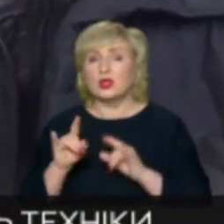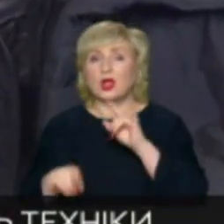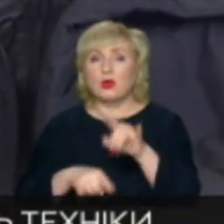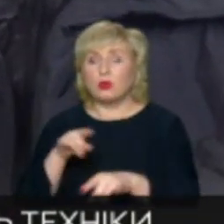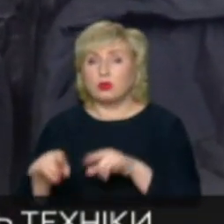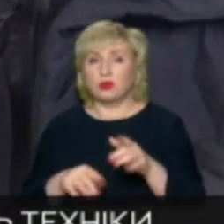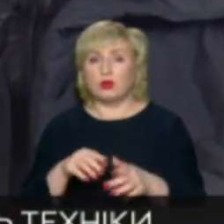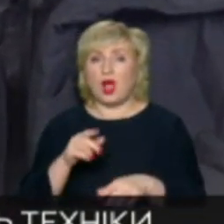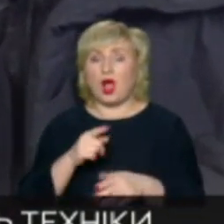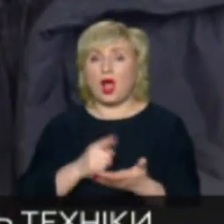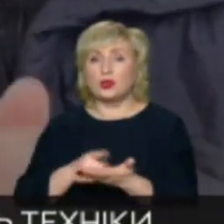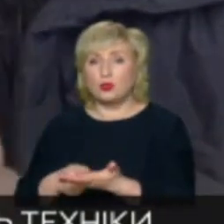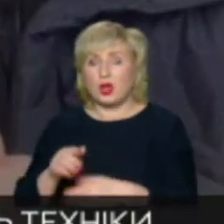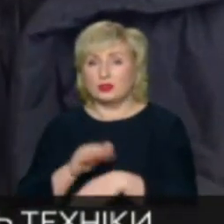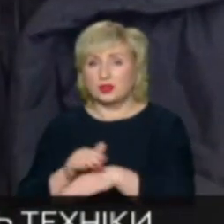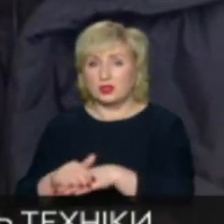там,